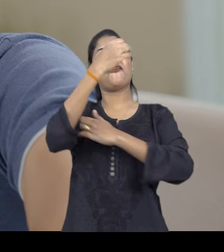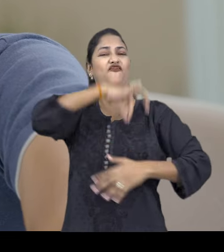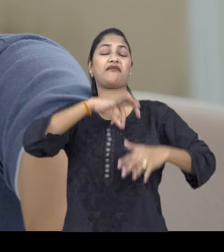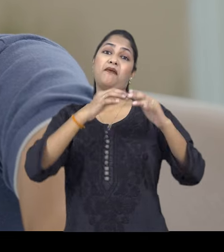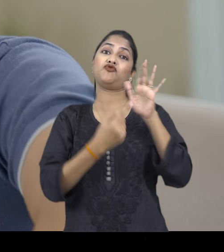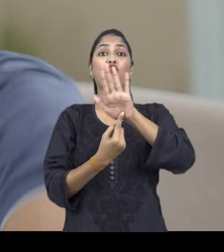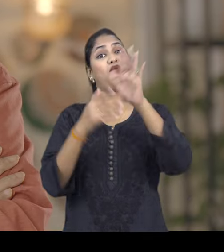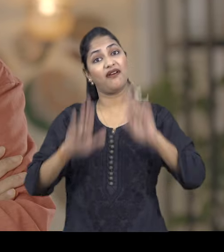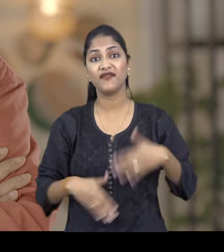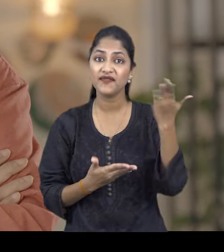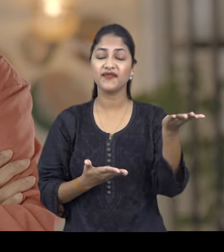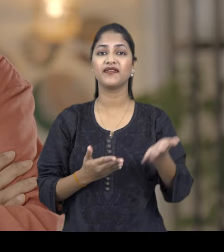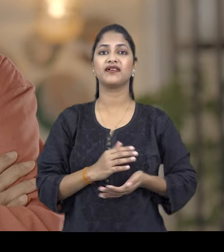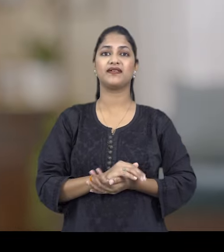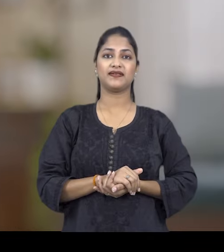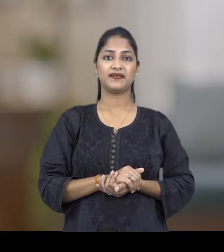કરે છે.